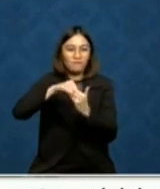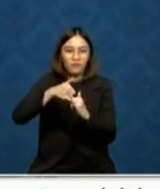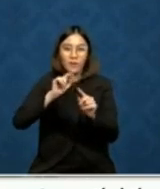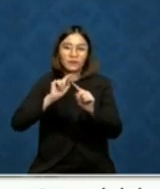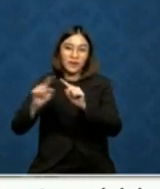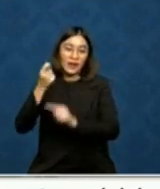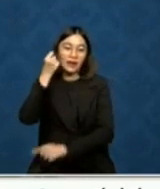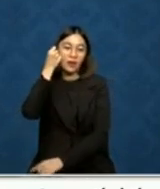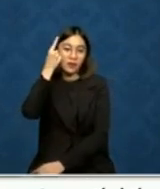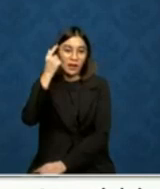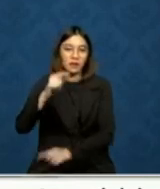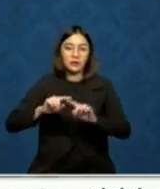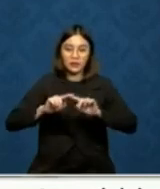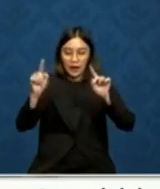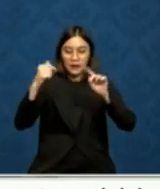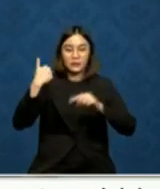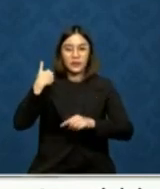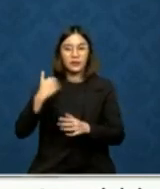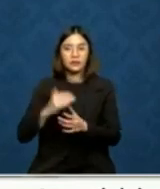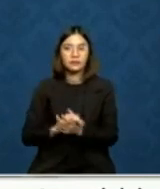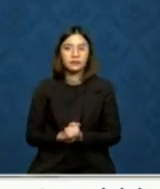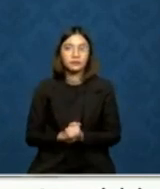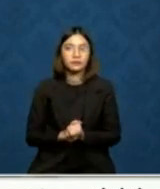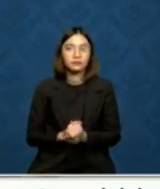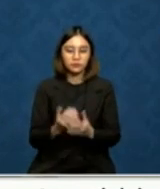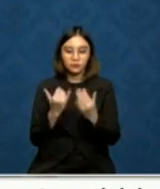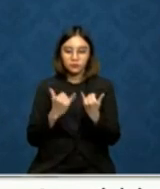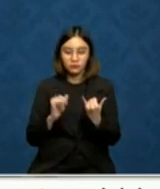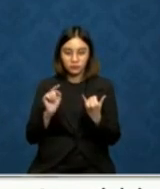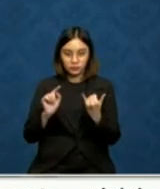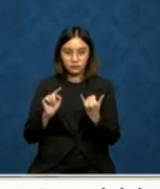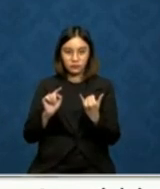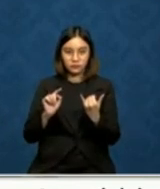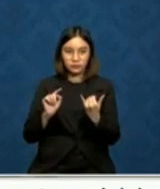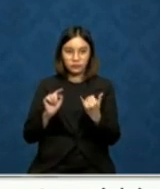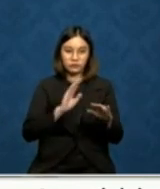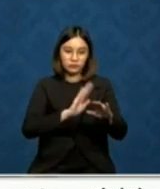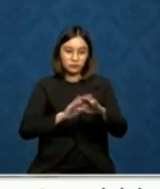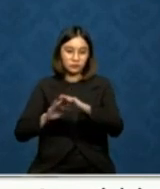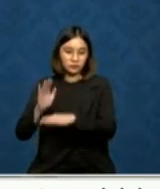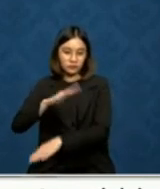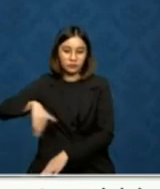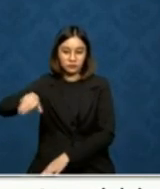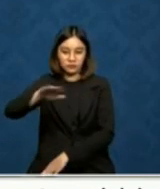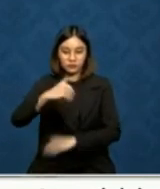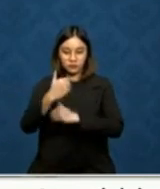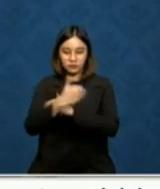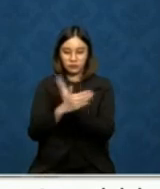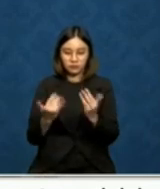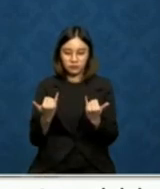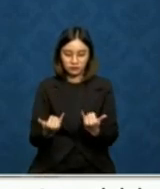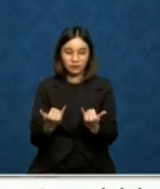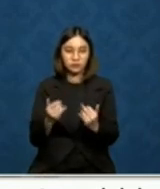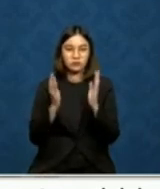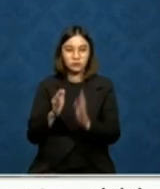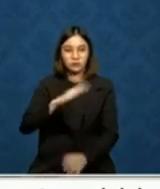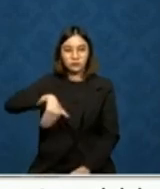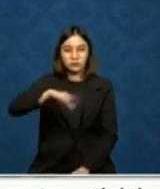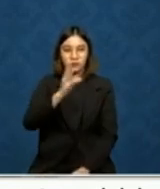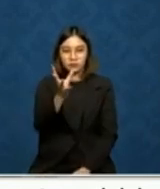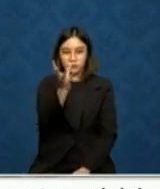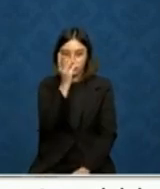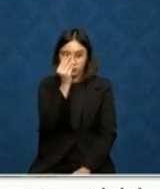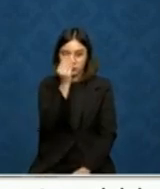ทางเพศเนี่ยที่แตกต่างกันออกไปค่ะวันนี้ก็จะมาชวนเพื่อนๆสมาชิกในห้องนี้นะคะแล้วก็ทุกท่านที่รับชมทางบ้